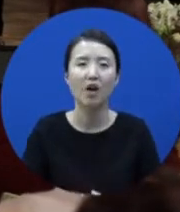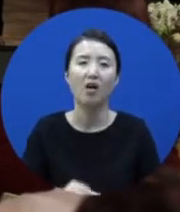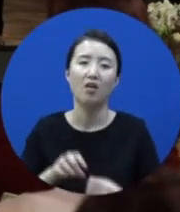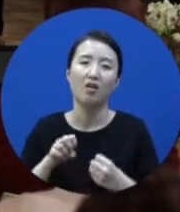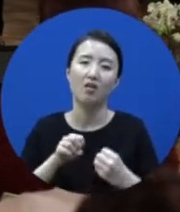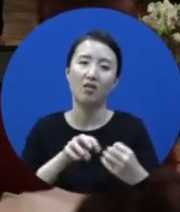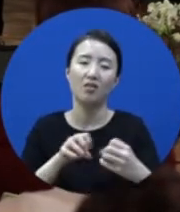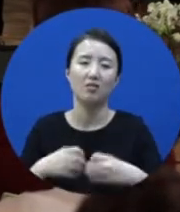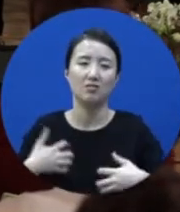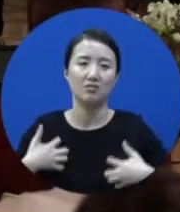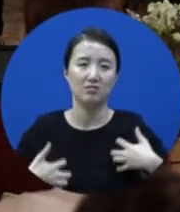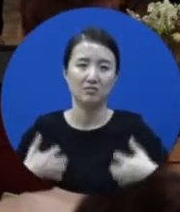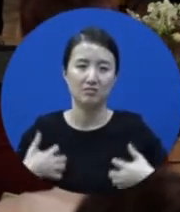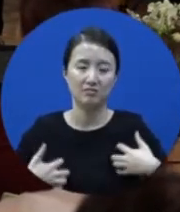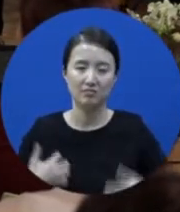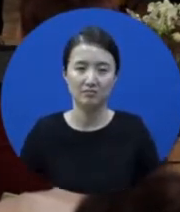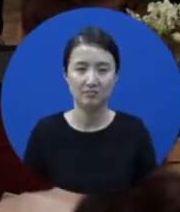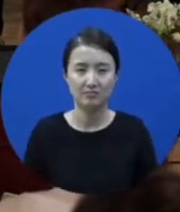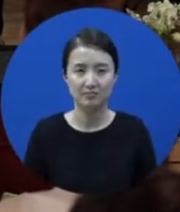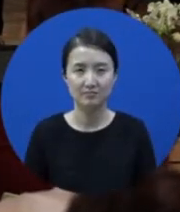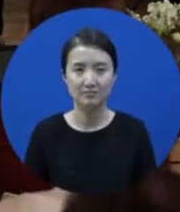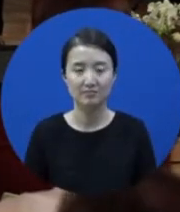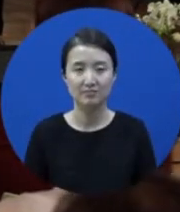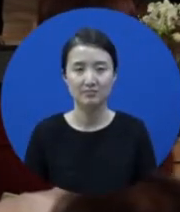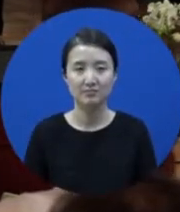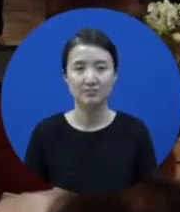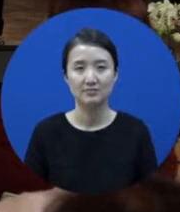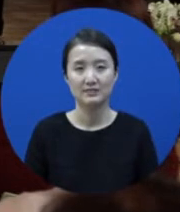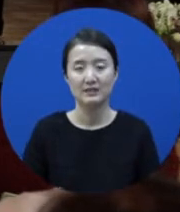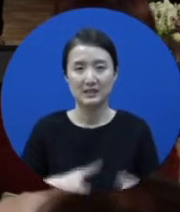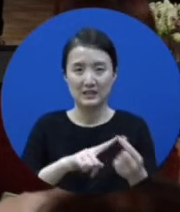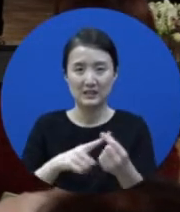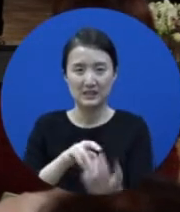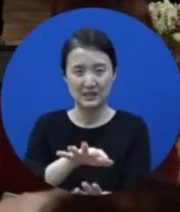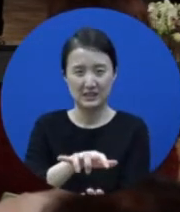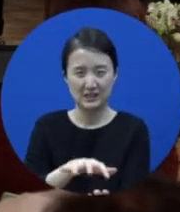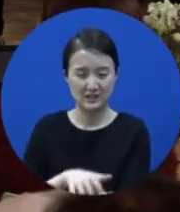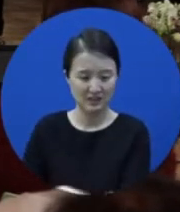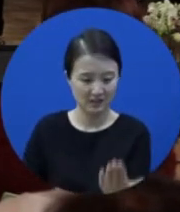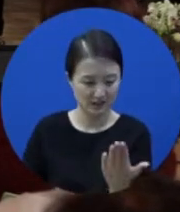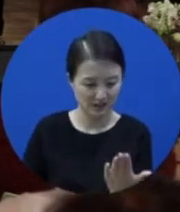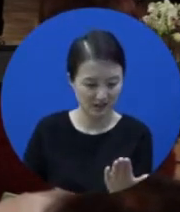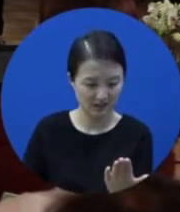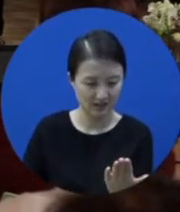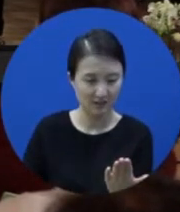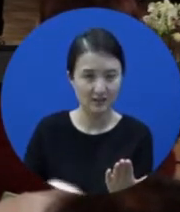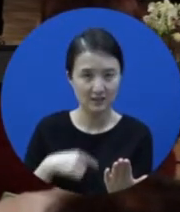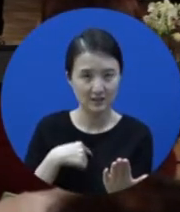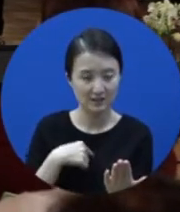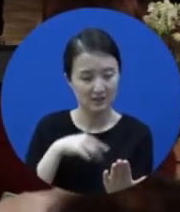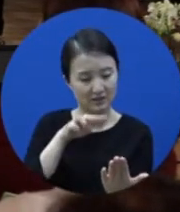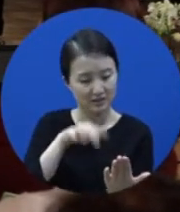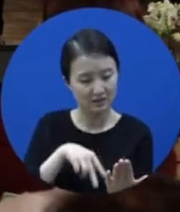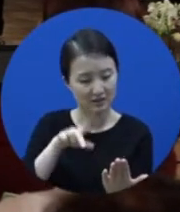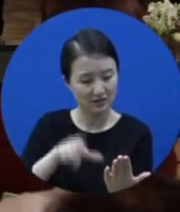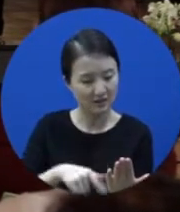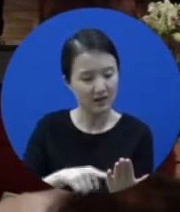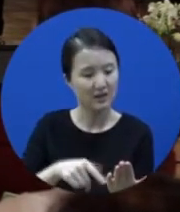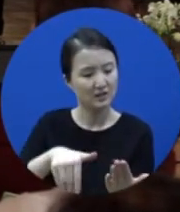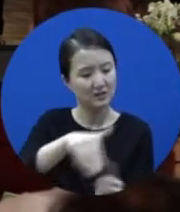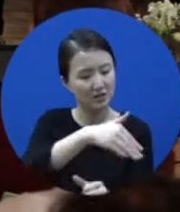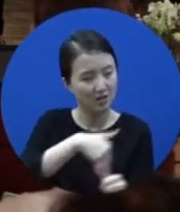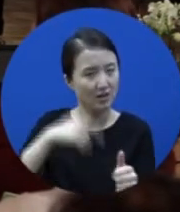저희가 대본을 배우고 방송을 할 때 보면은요, 와 이게 어떤 내용인지 계속 상상을